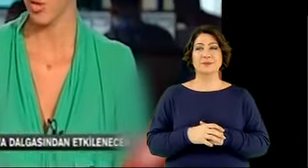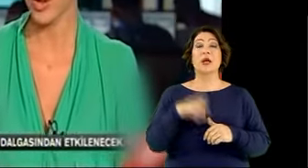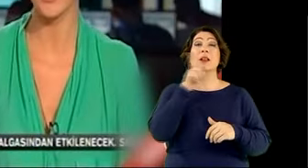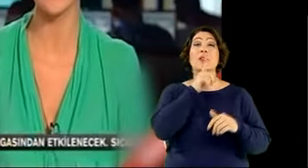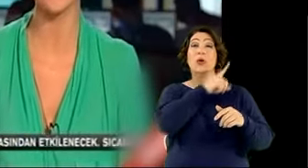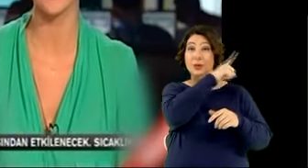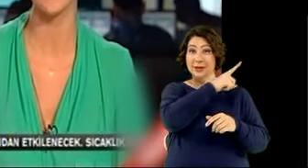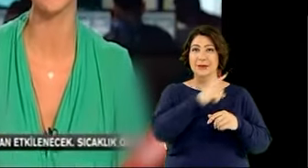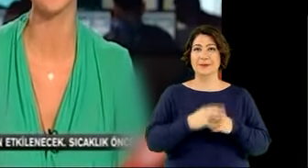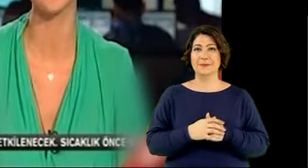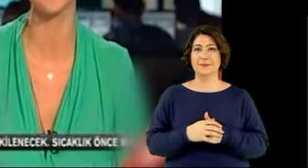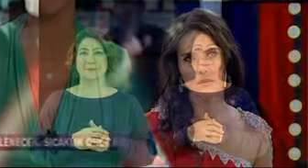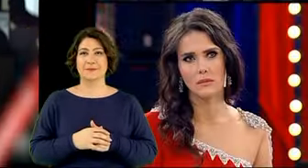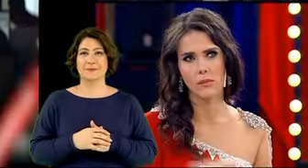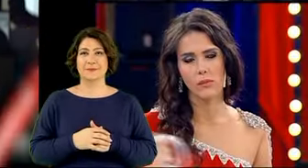Londra'daki